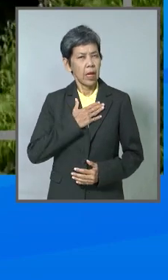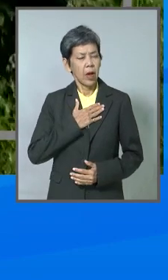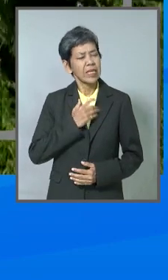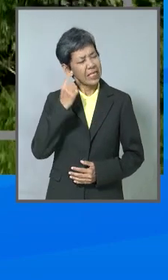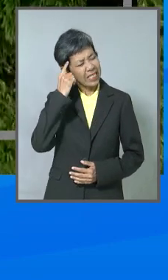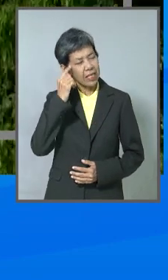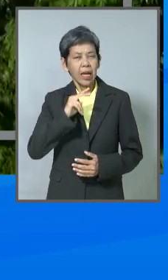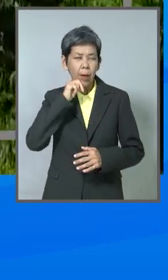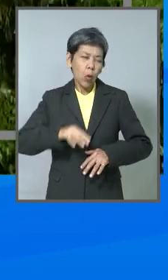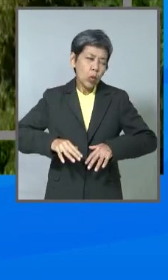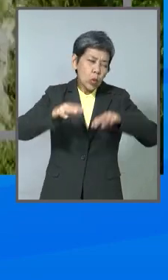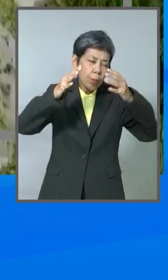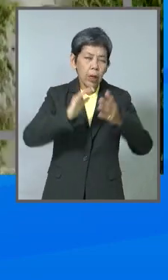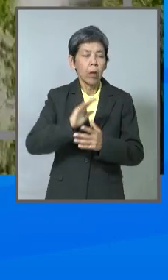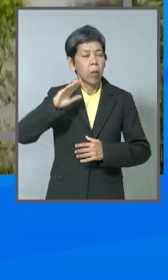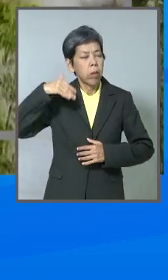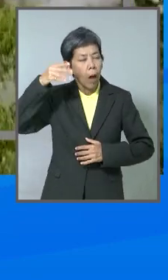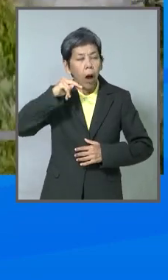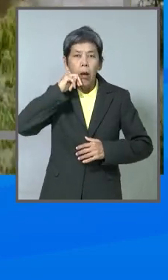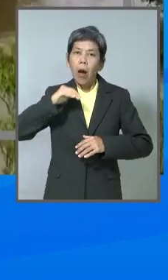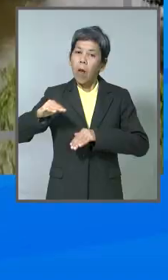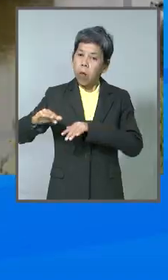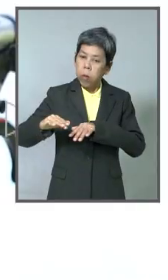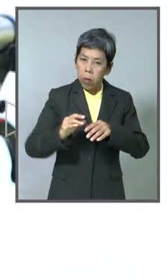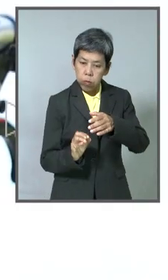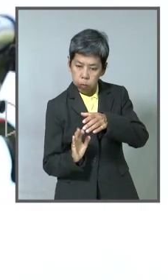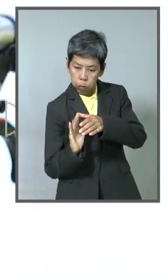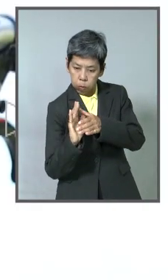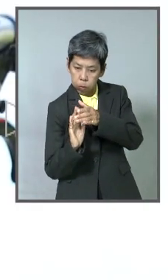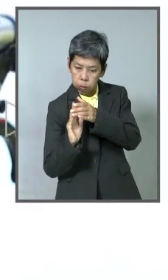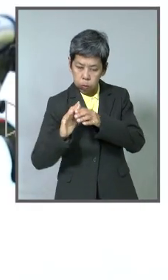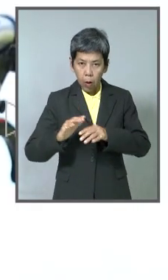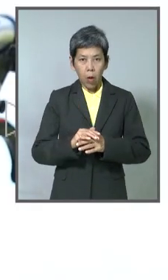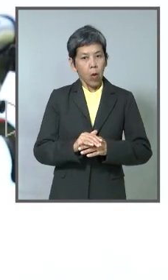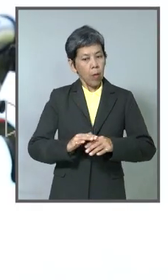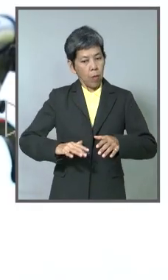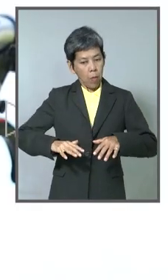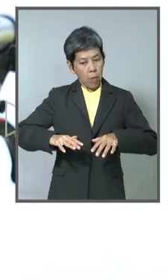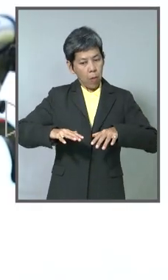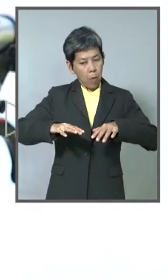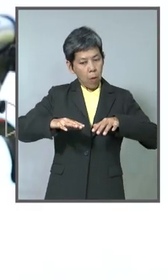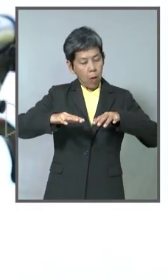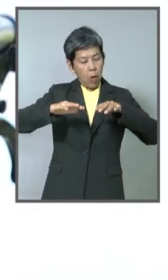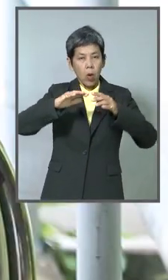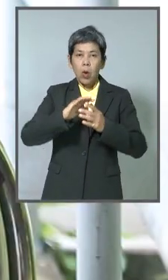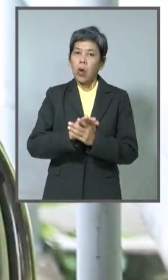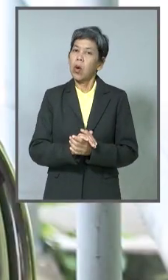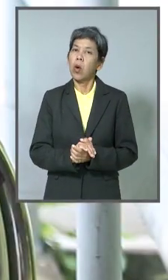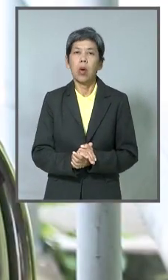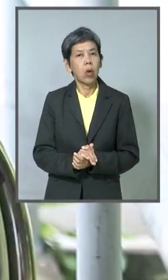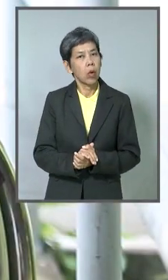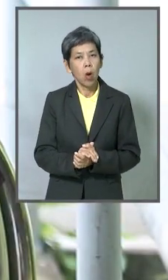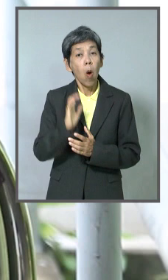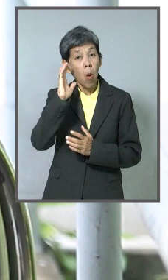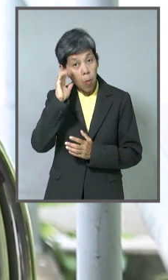คิดว่าไม่ท่วมแต่พอมาตอนหลังน้ำมันมาจากท่อพอเริ่มมันเริ่มเยอะขึ้นเยอะขึ้นพอเยอะขึ้นทีนี้ก็พ่อกับ